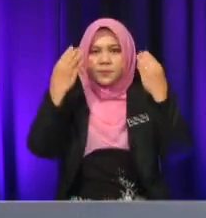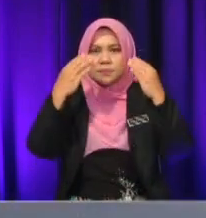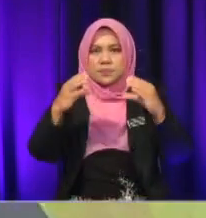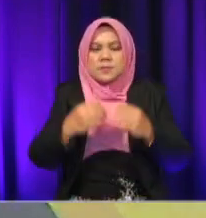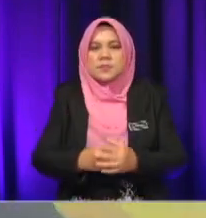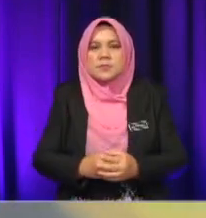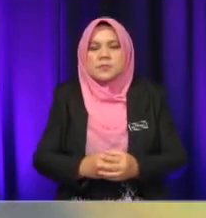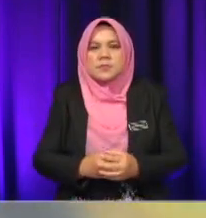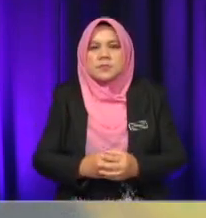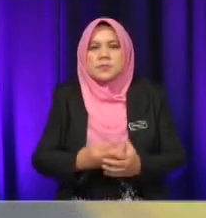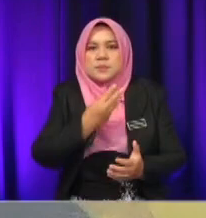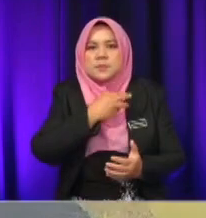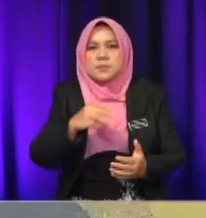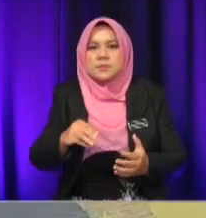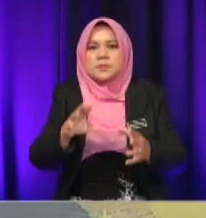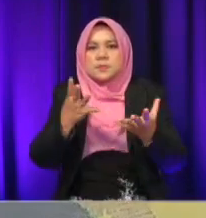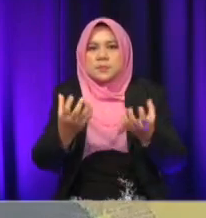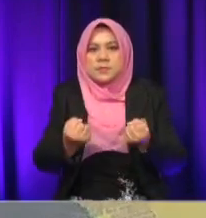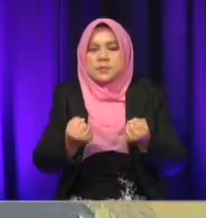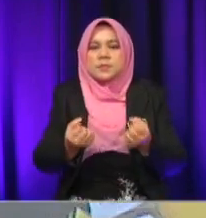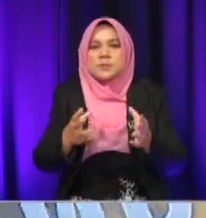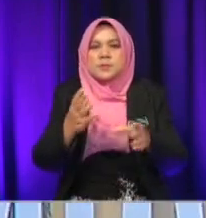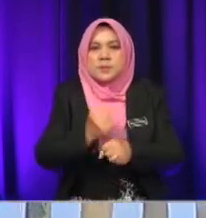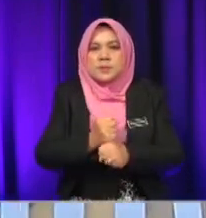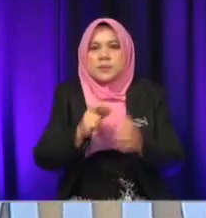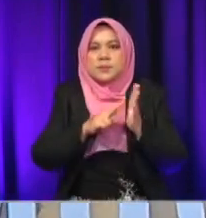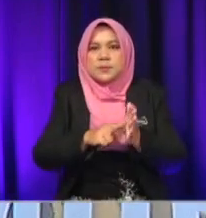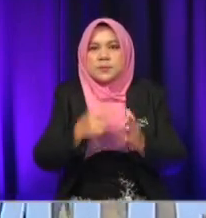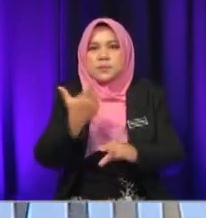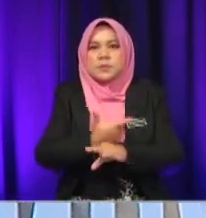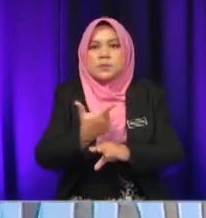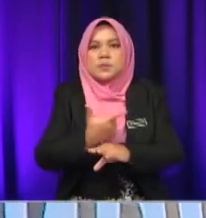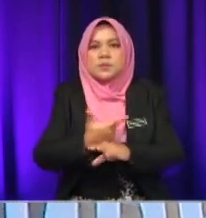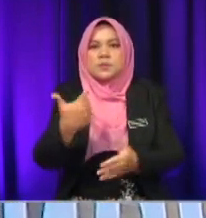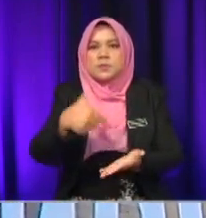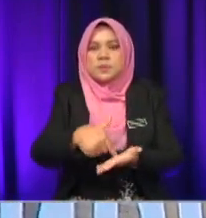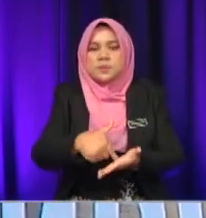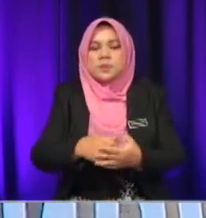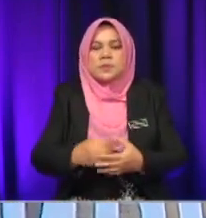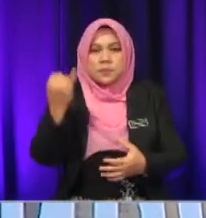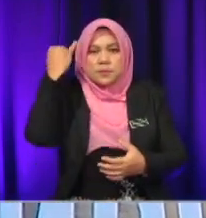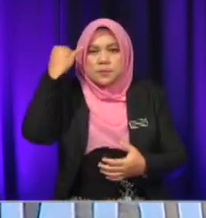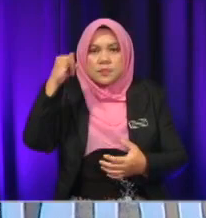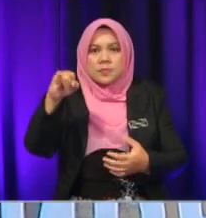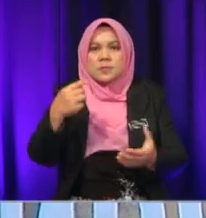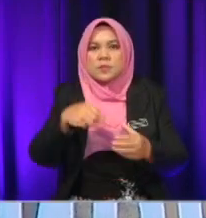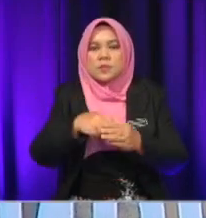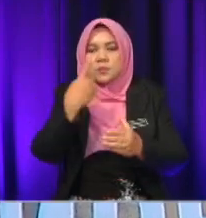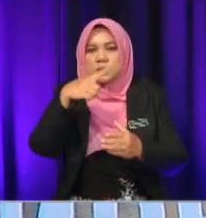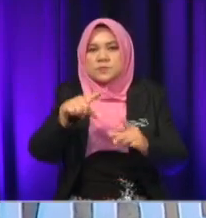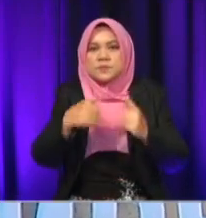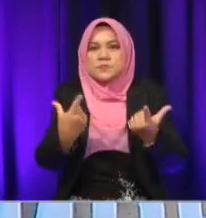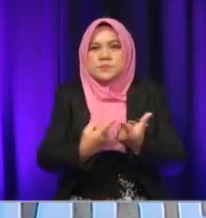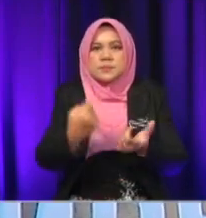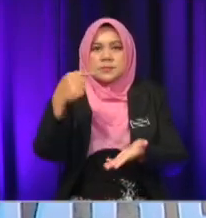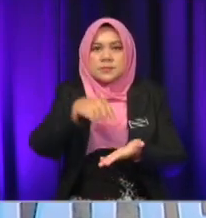tapi jangan lupa kepada mereka yang mahu mendapat sedikit rujukan untuk melatih lagi membernaskan idea untuk kelas hari ini, di manakah